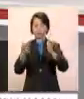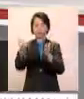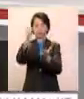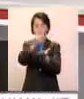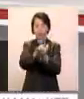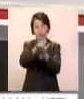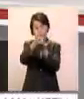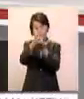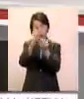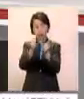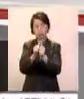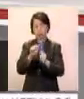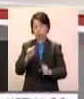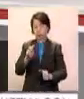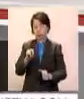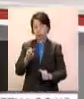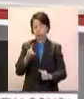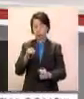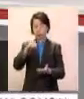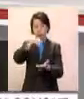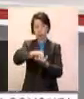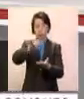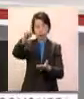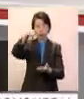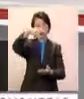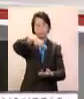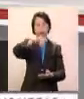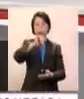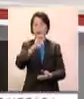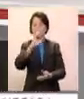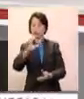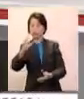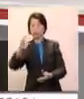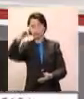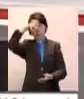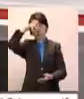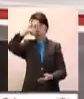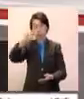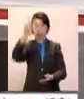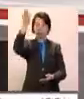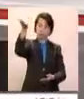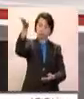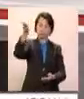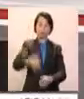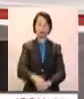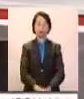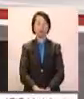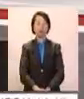berlangsung bersama Andy Reza Rohadian di Pusat Konvensyen Antarabangsa Putrajaya PICC. Andy, silakan.